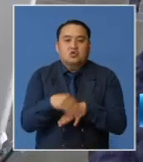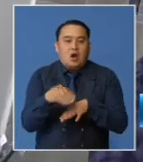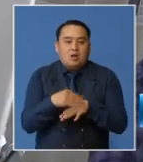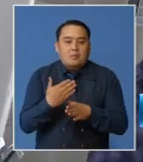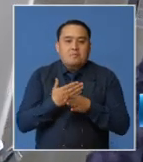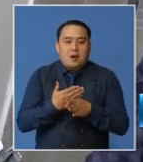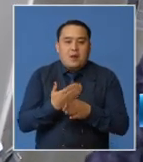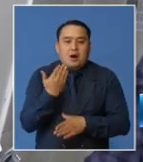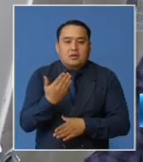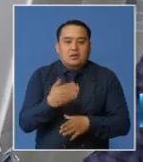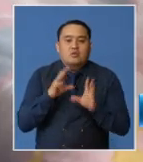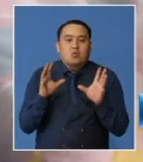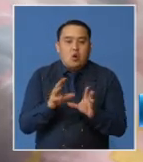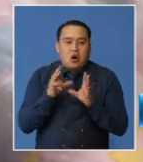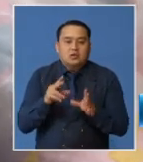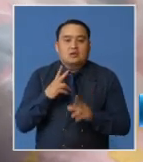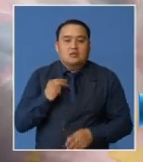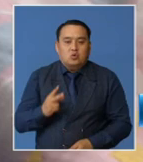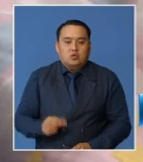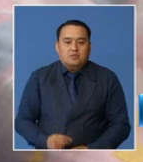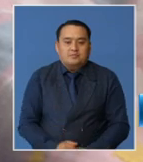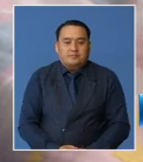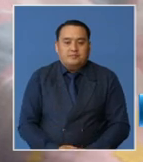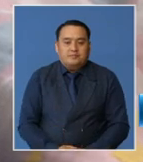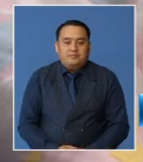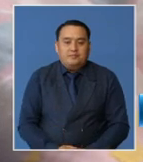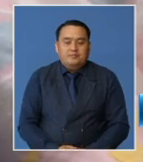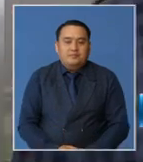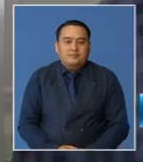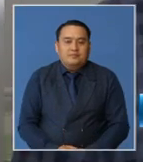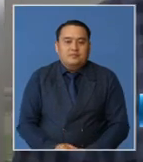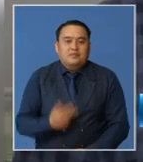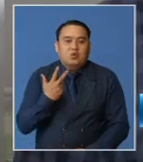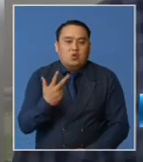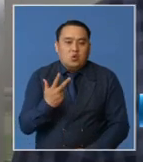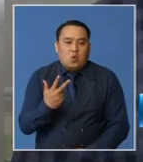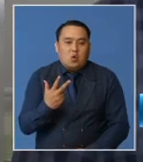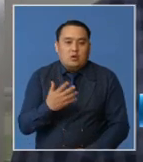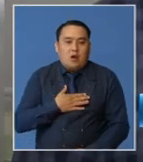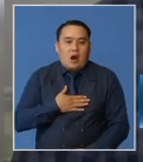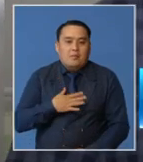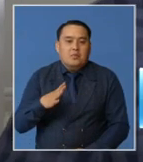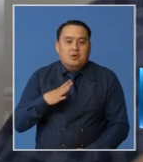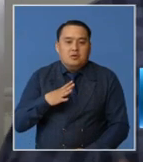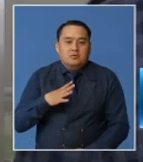и помогать ей выхаживать дочерей. Тройня. Я тогда был вообще, честно